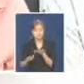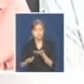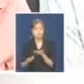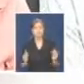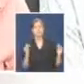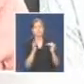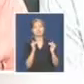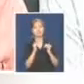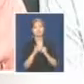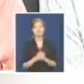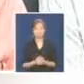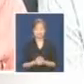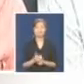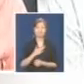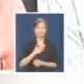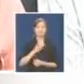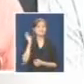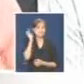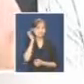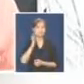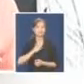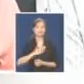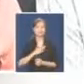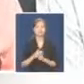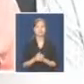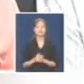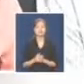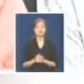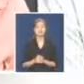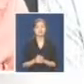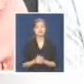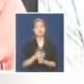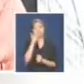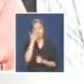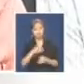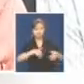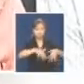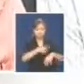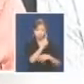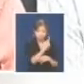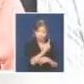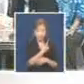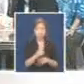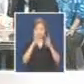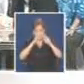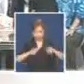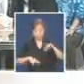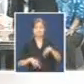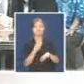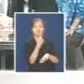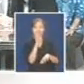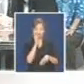มั่นในหลักอย่างนี้นะคะค่ะก็เลยเป็นที่มาว่าทำไมต้องเพิ่ม 1ทองฟ้าหนึ่งจนให้ได้เลยเดินเธอ